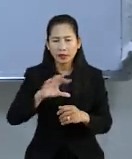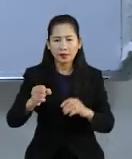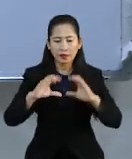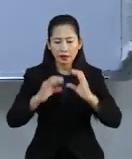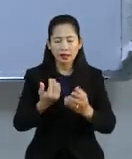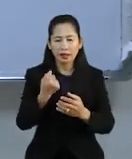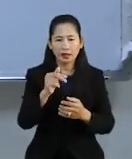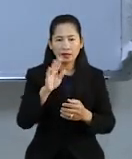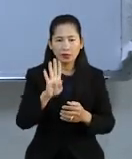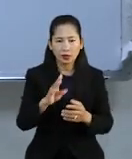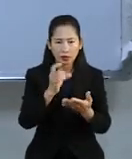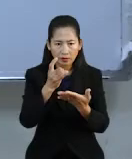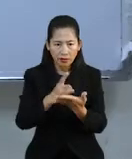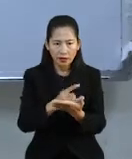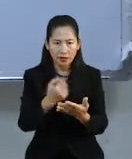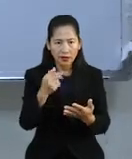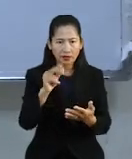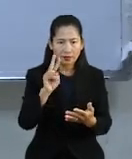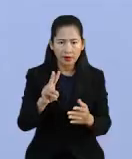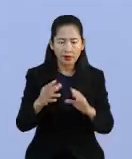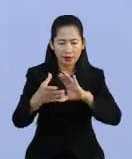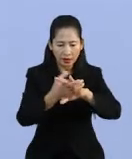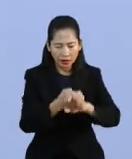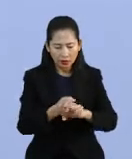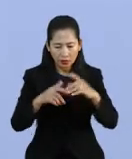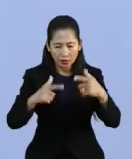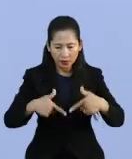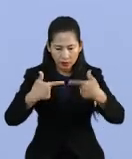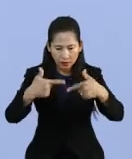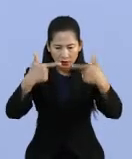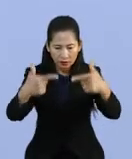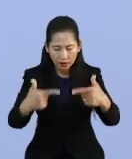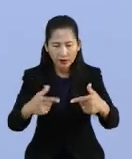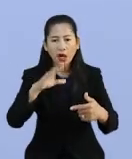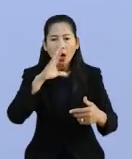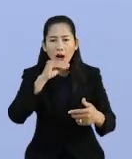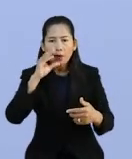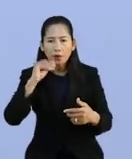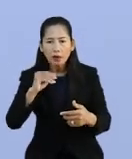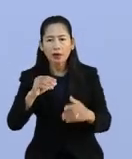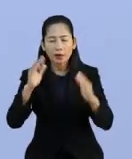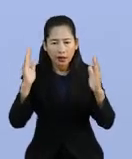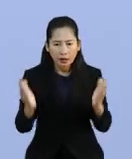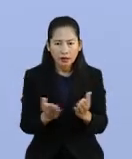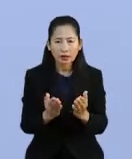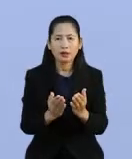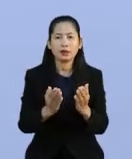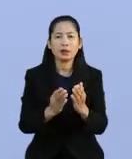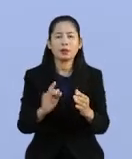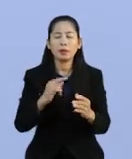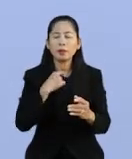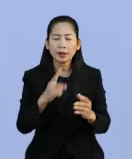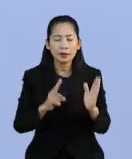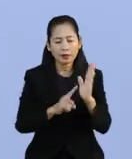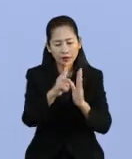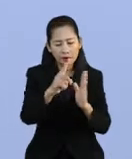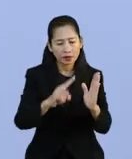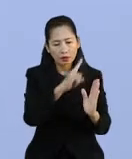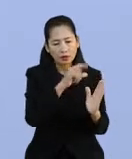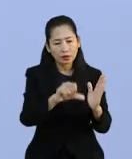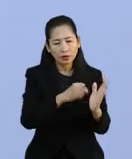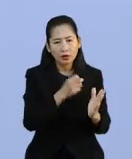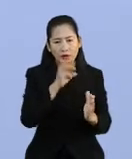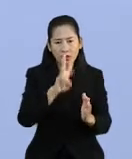khmai thân nạc tì buồn. Mê riêng tì bê xa hạ cung chưa lượn. Ca nị dày. Ca này nóm khăn ông ca prap tử. Tùng bó